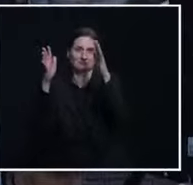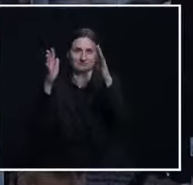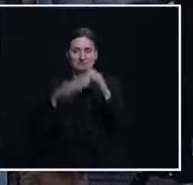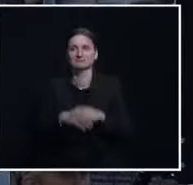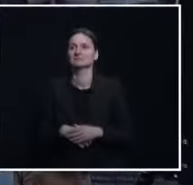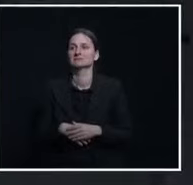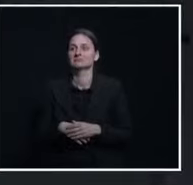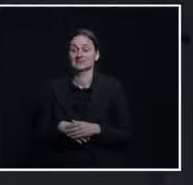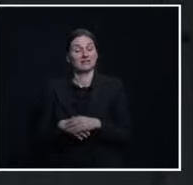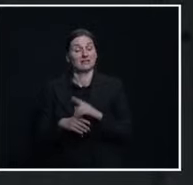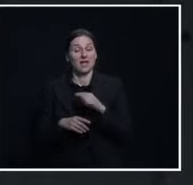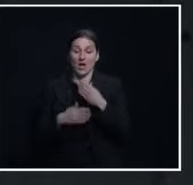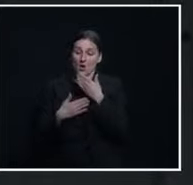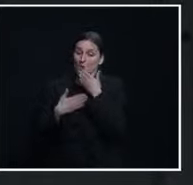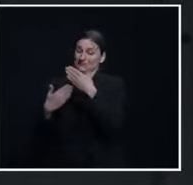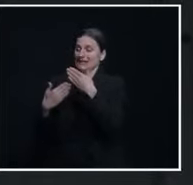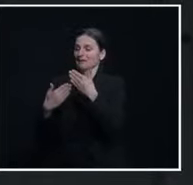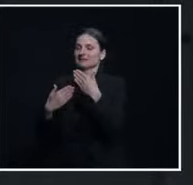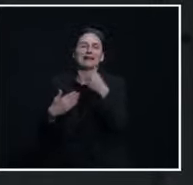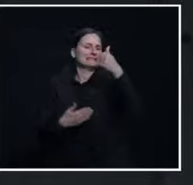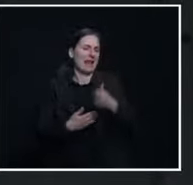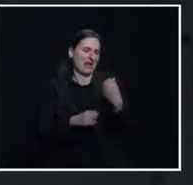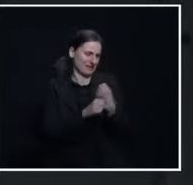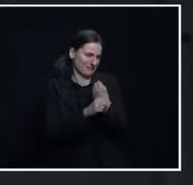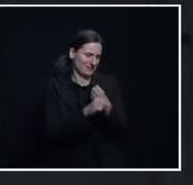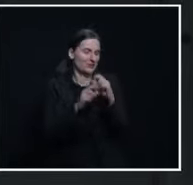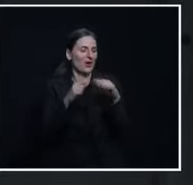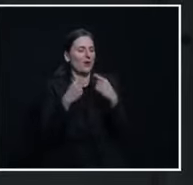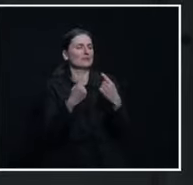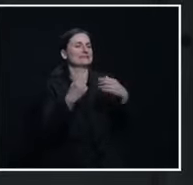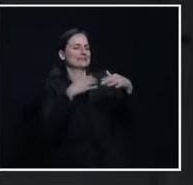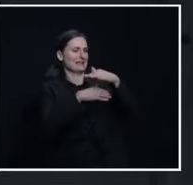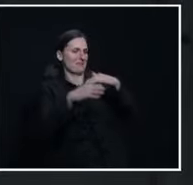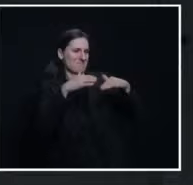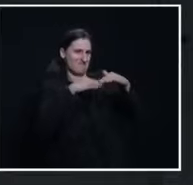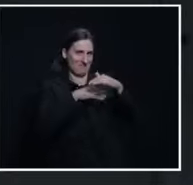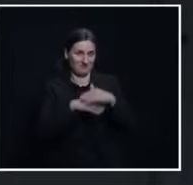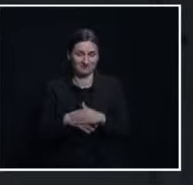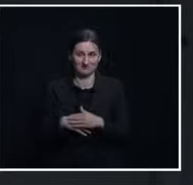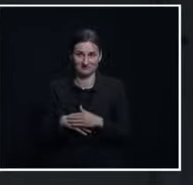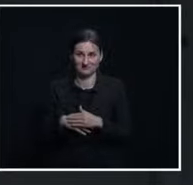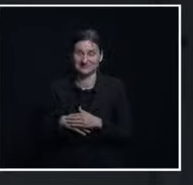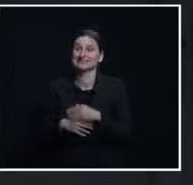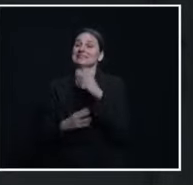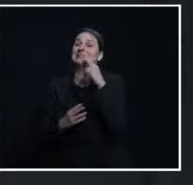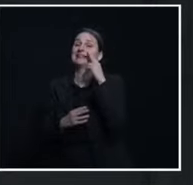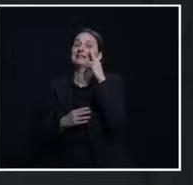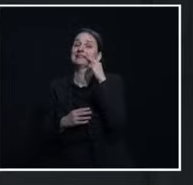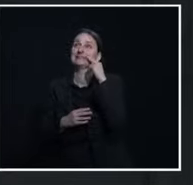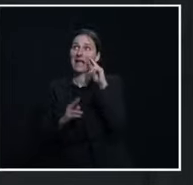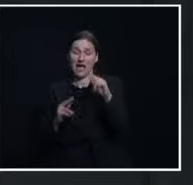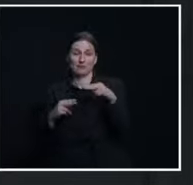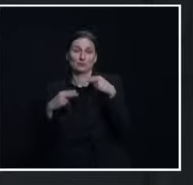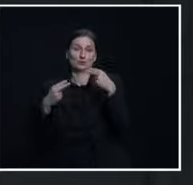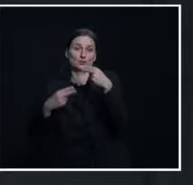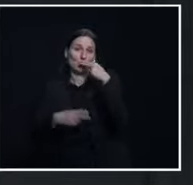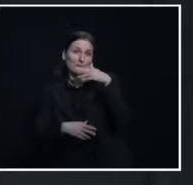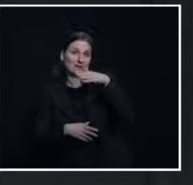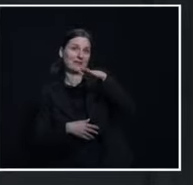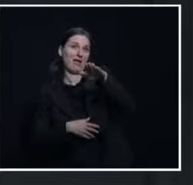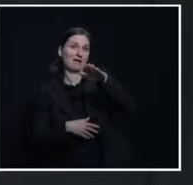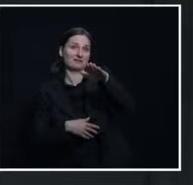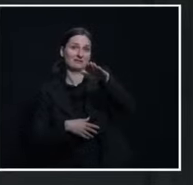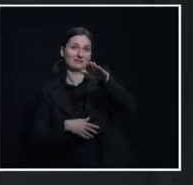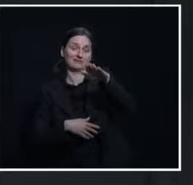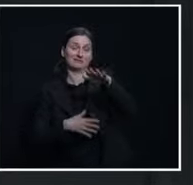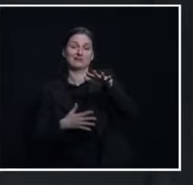Natürlich gilt mein Dank auch seinem Team. Die Erinnerung an die Namen derer, die von den Nazis aus München und